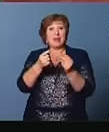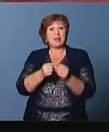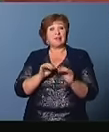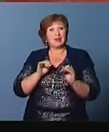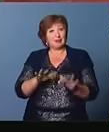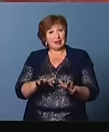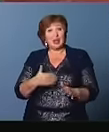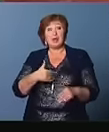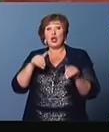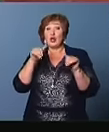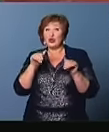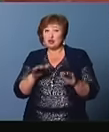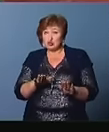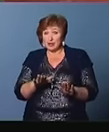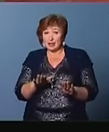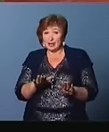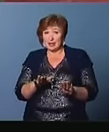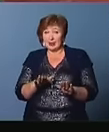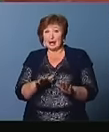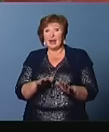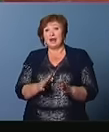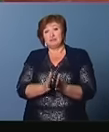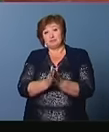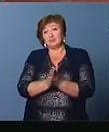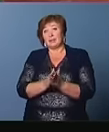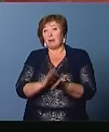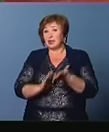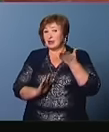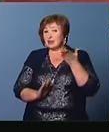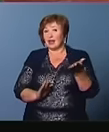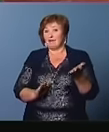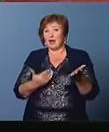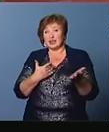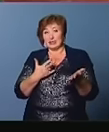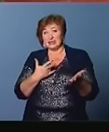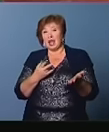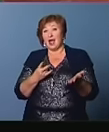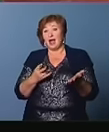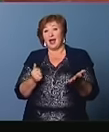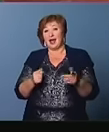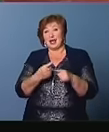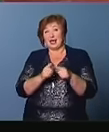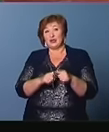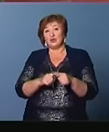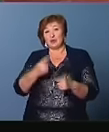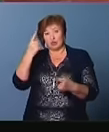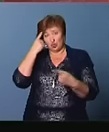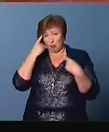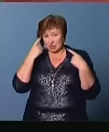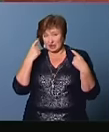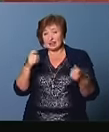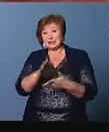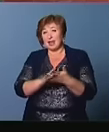мы решили запатентовать, что называется, этот бренд на своей территории. И вот так вот громко заявляем не только на